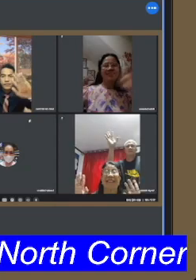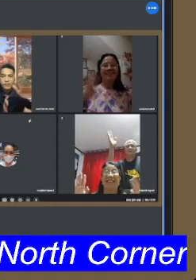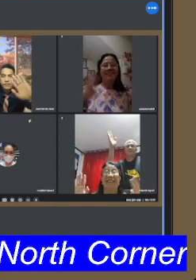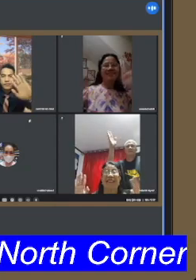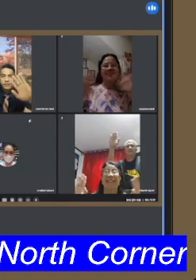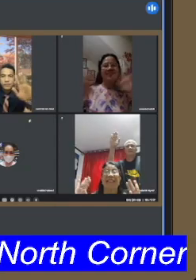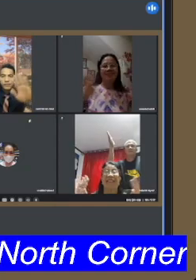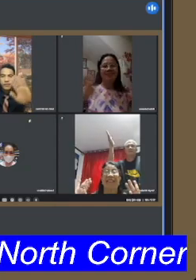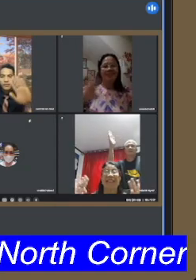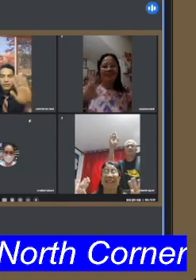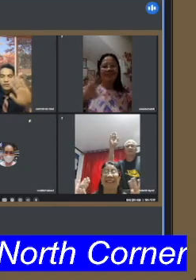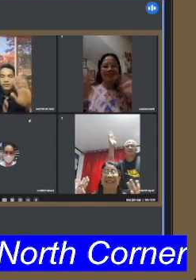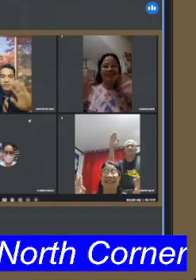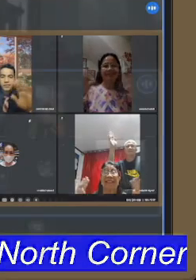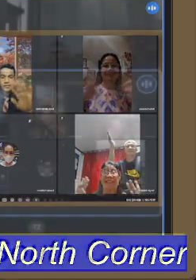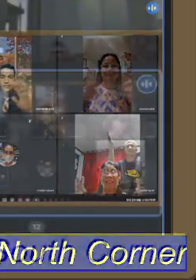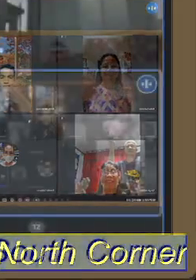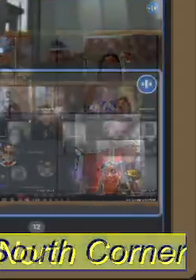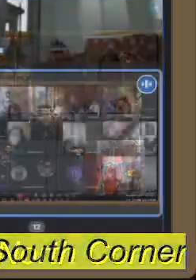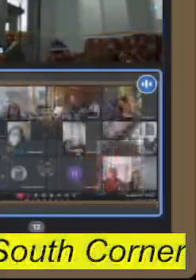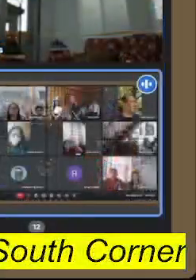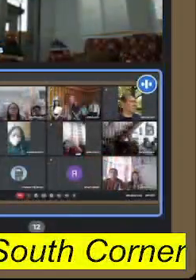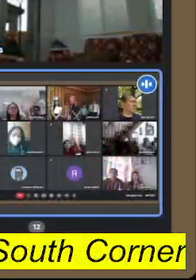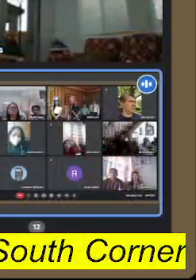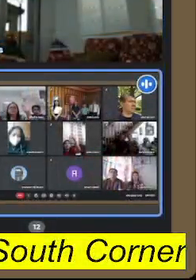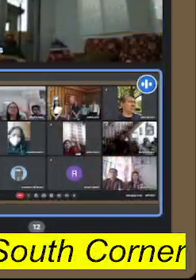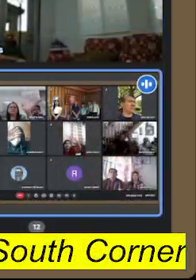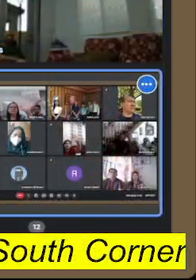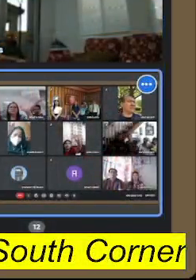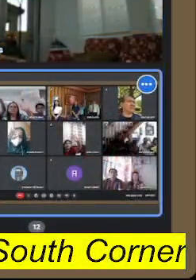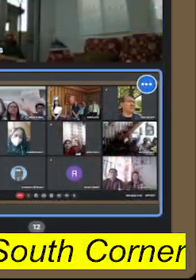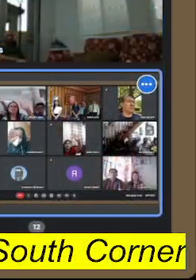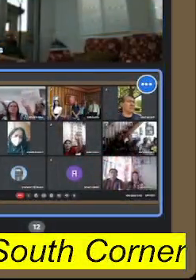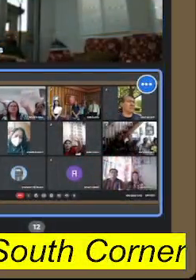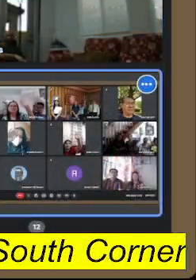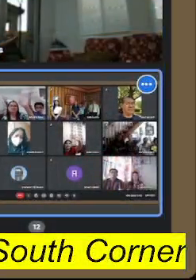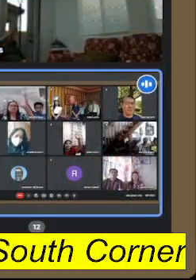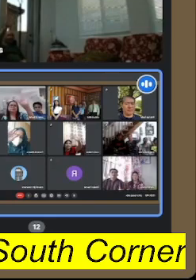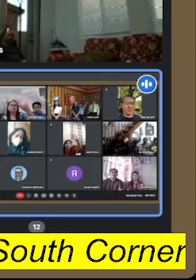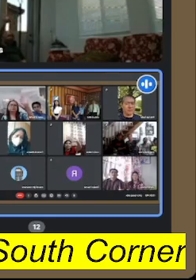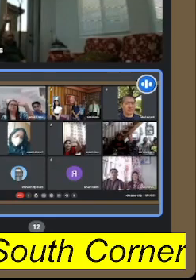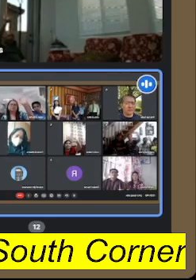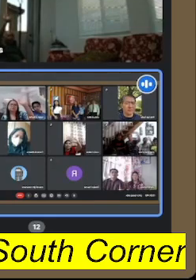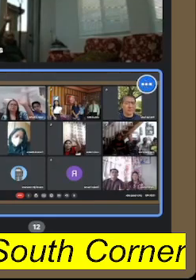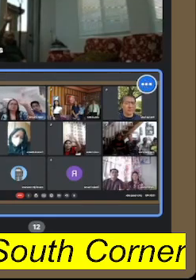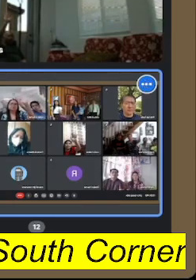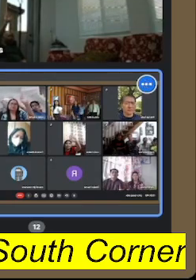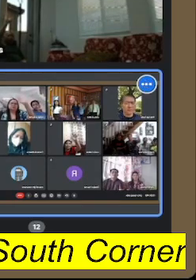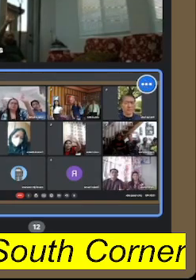Corner, virtual crowd, wave your hands. Amen.